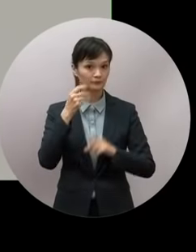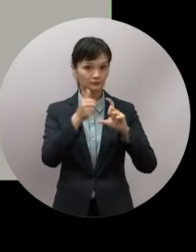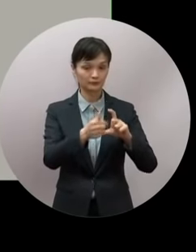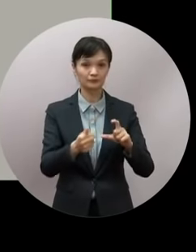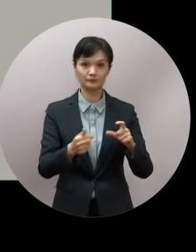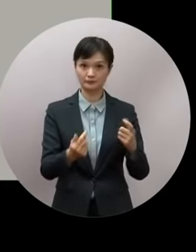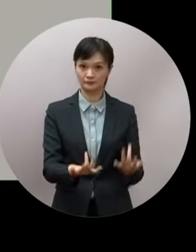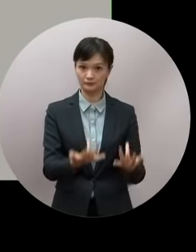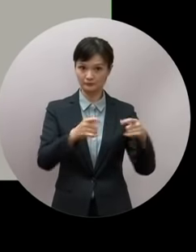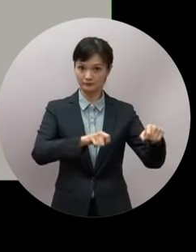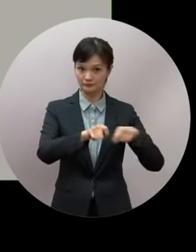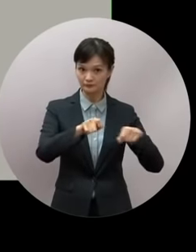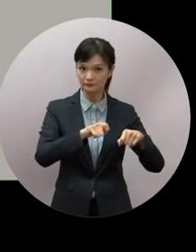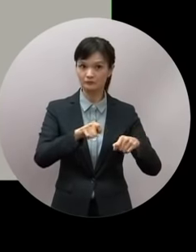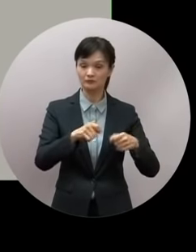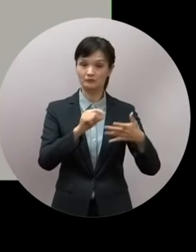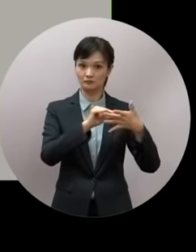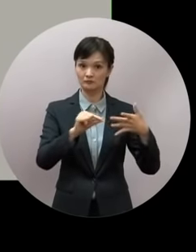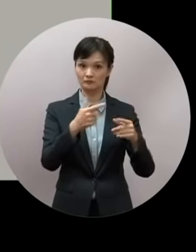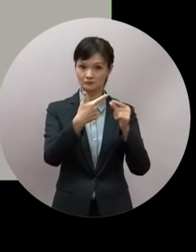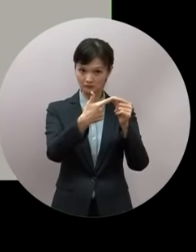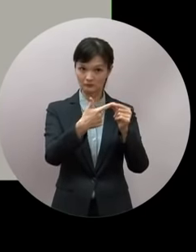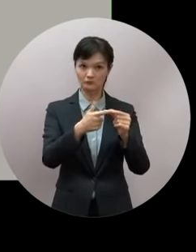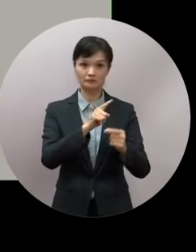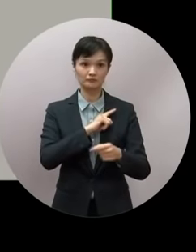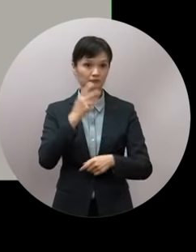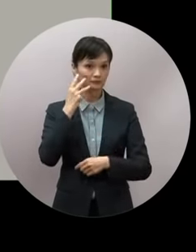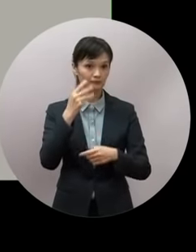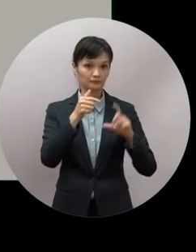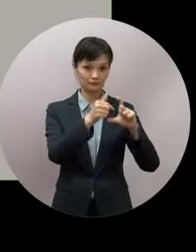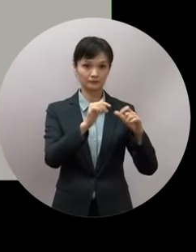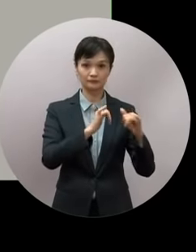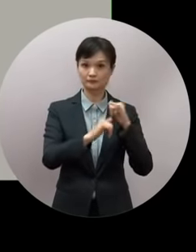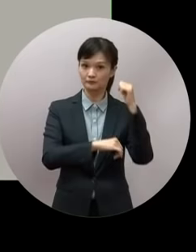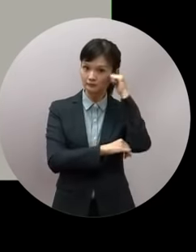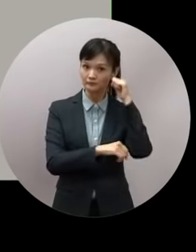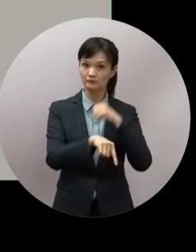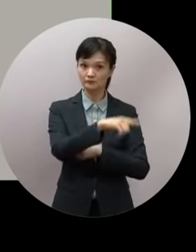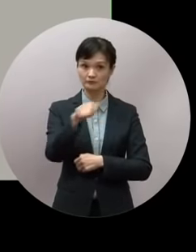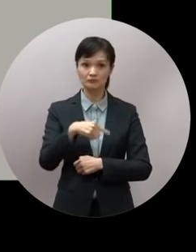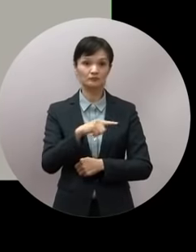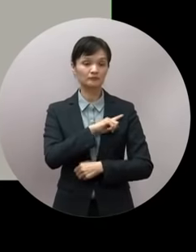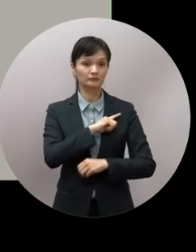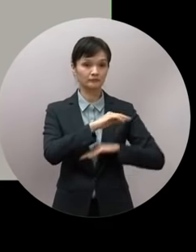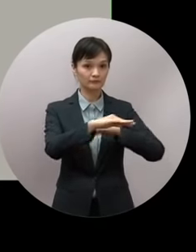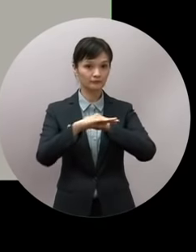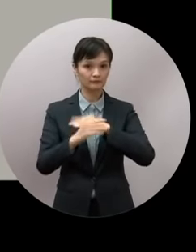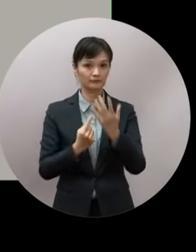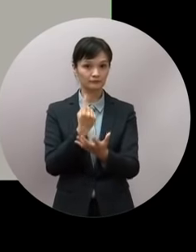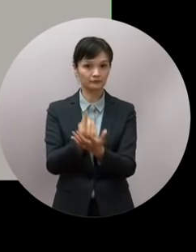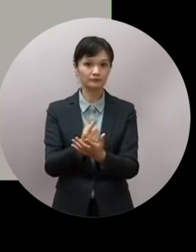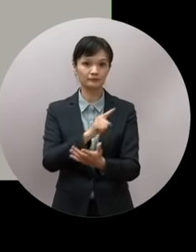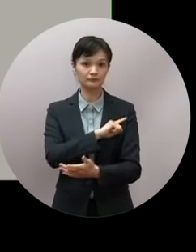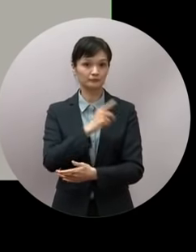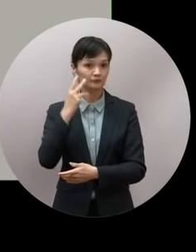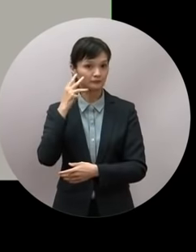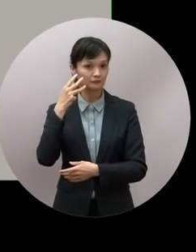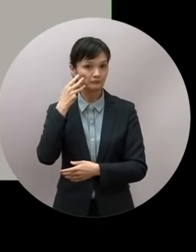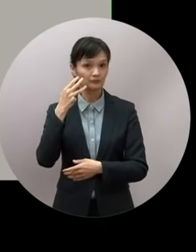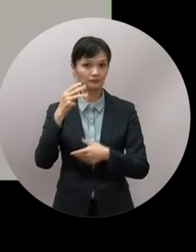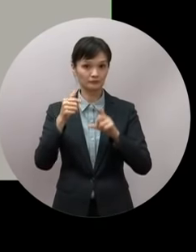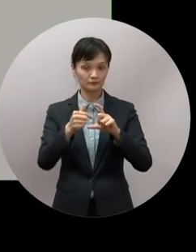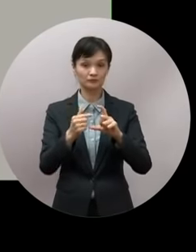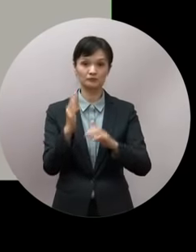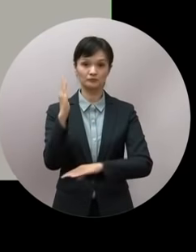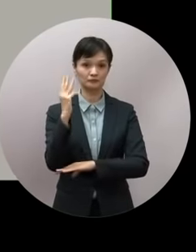的自治区的居民享有平等参与自治区政治、经济、社会、教育以及文化